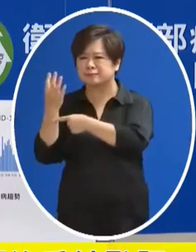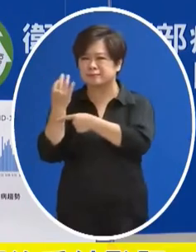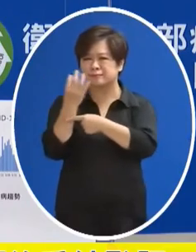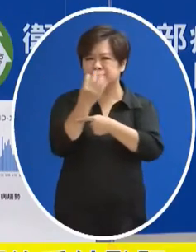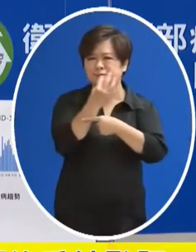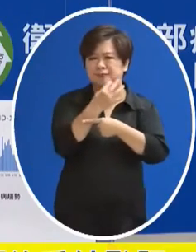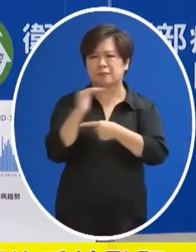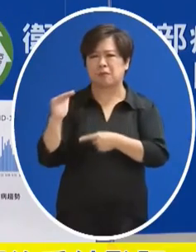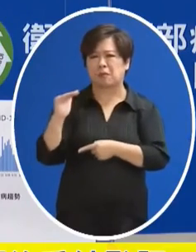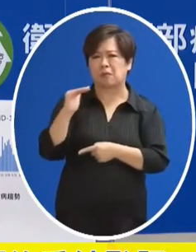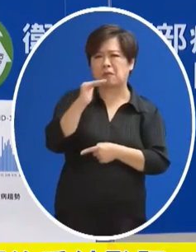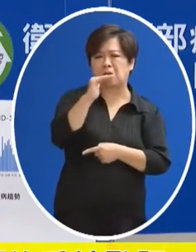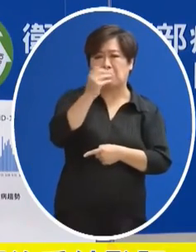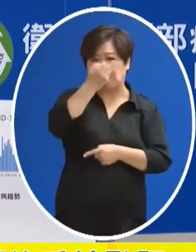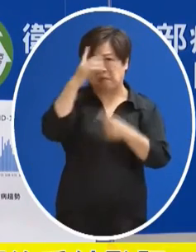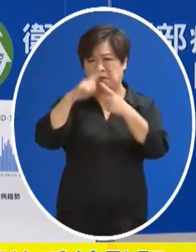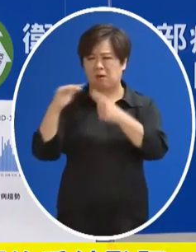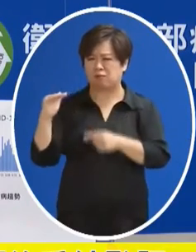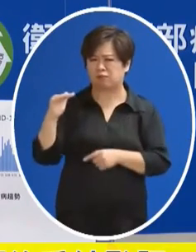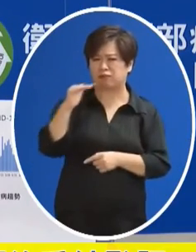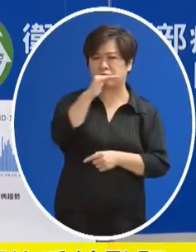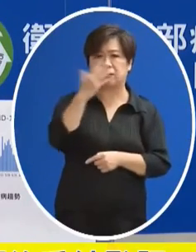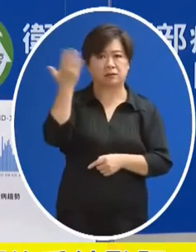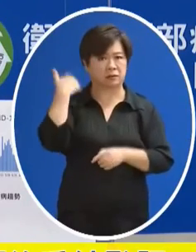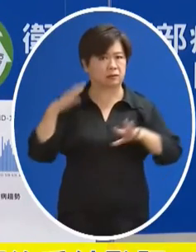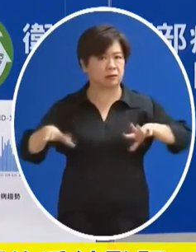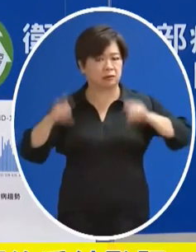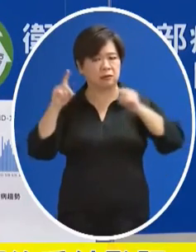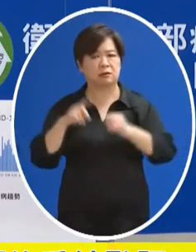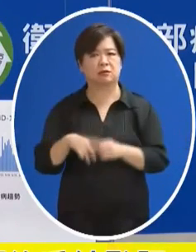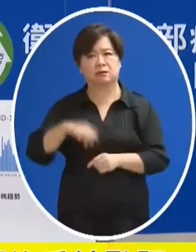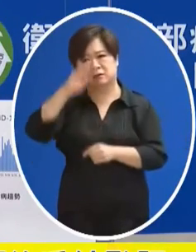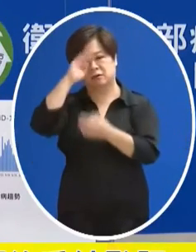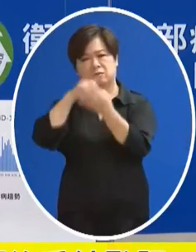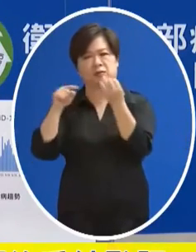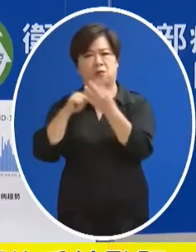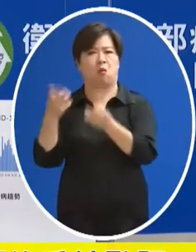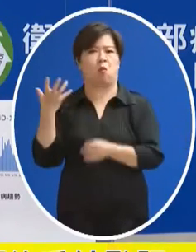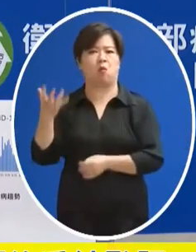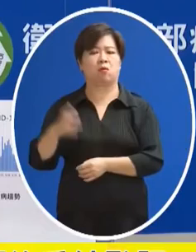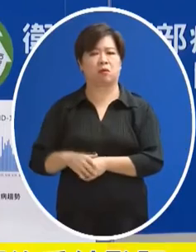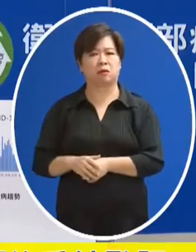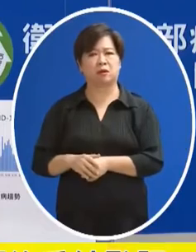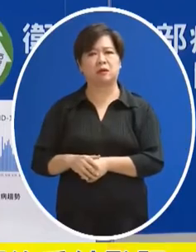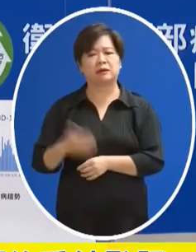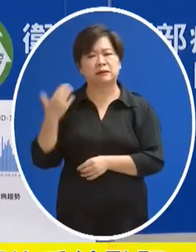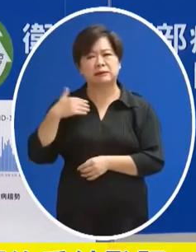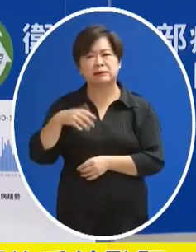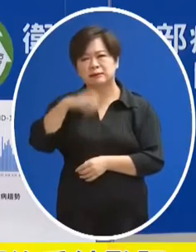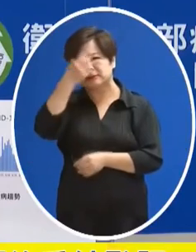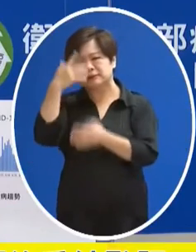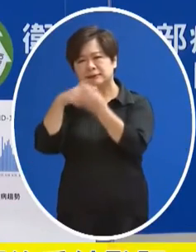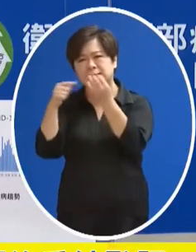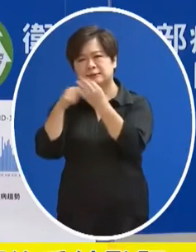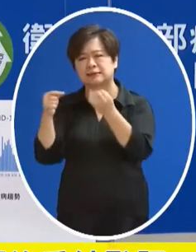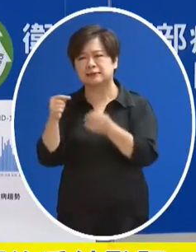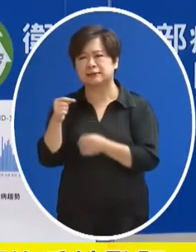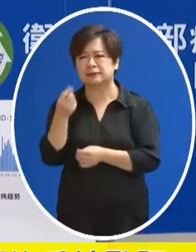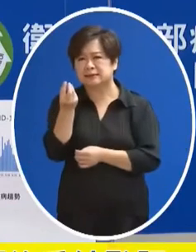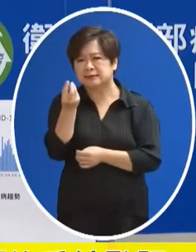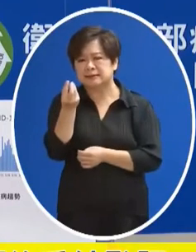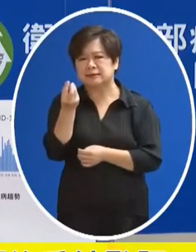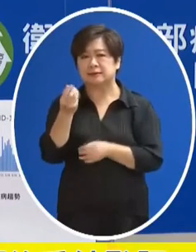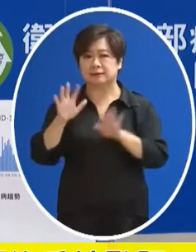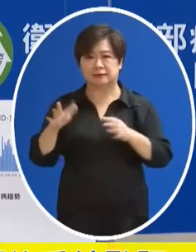变化。那因为大家知道说一开始的时候，那时候个案数很多，好，那所以虽然战率少，但是个案数还是多。那现